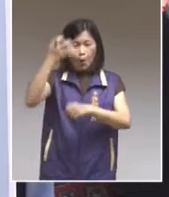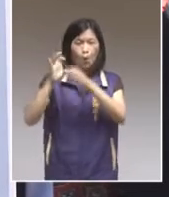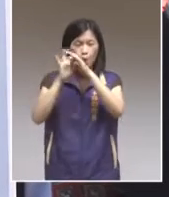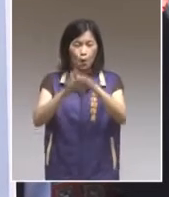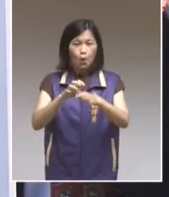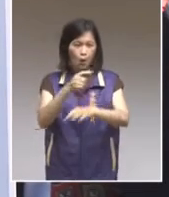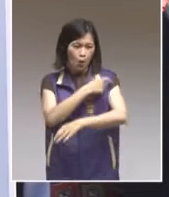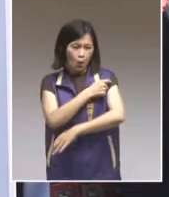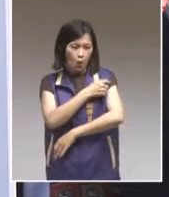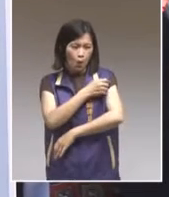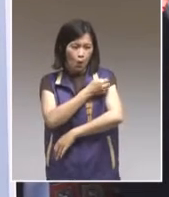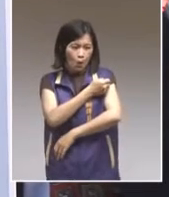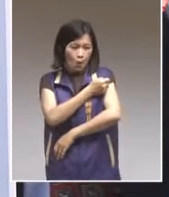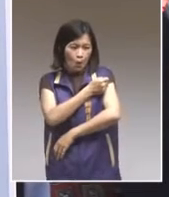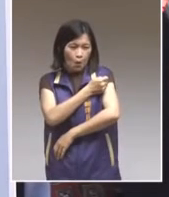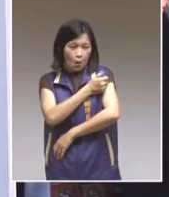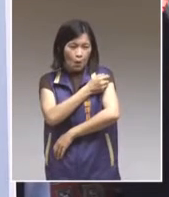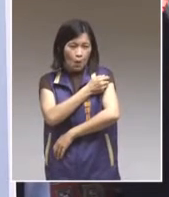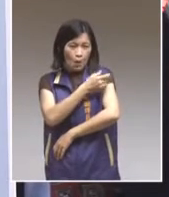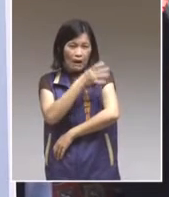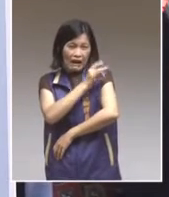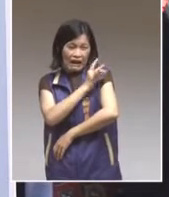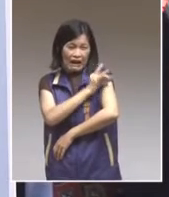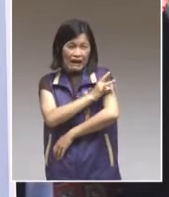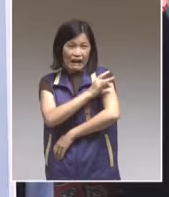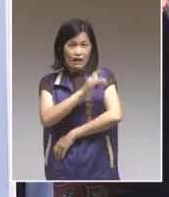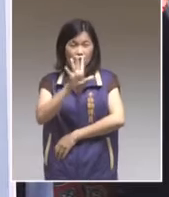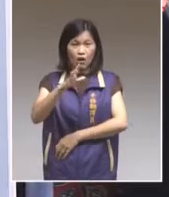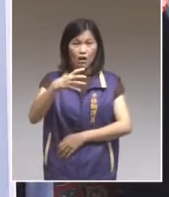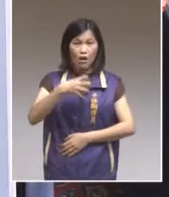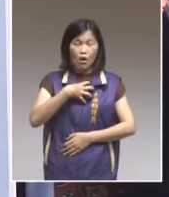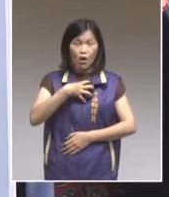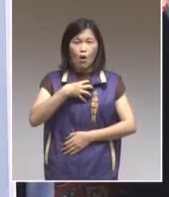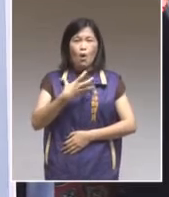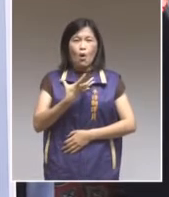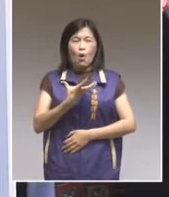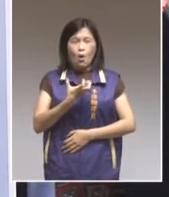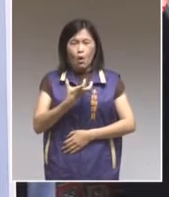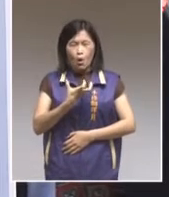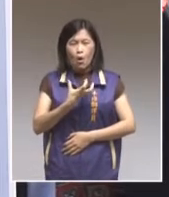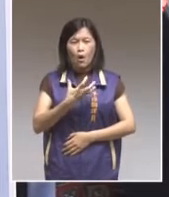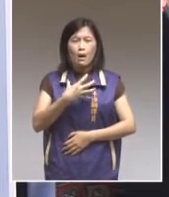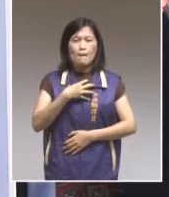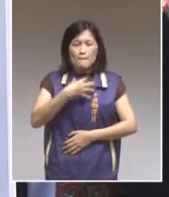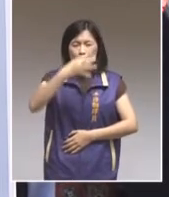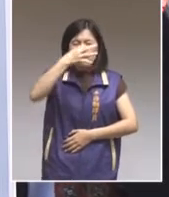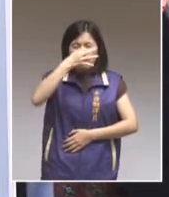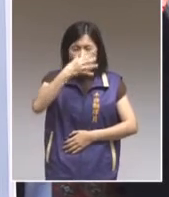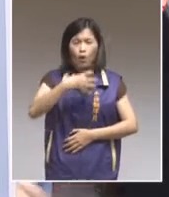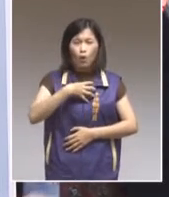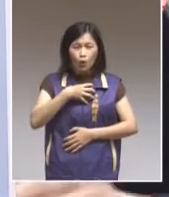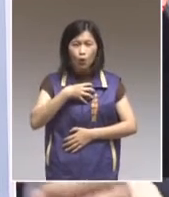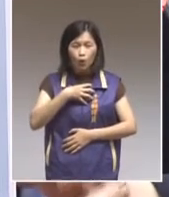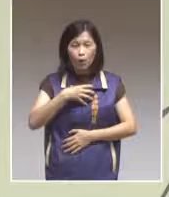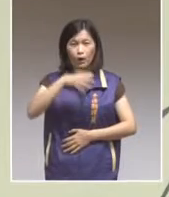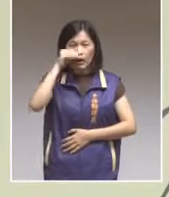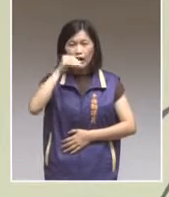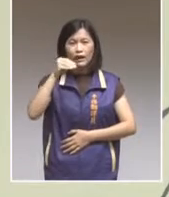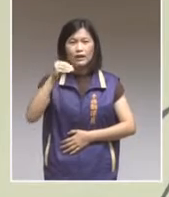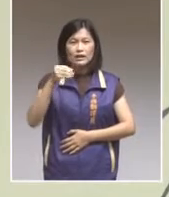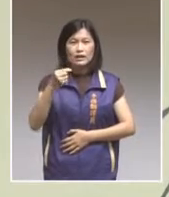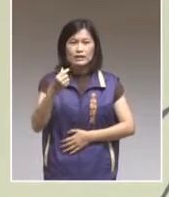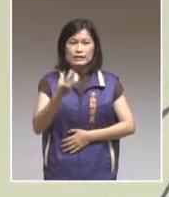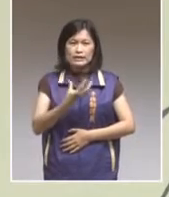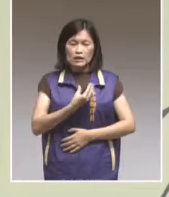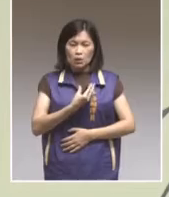疡，那或者是有其他譬如胸痛、胸闷、呼吸困难、喘跟心悸的情况，